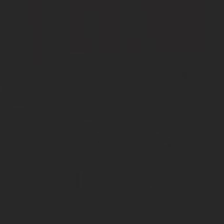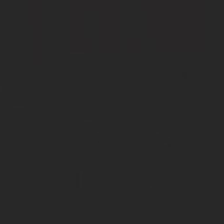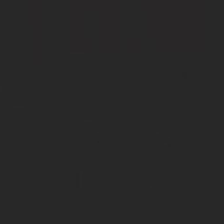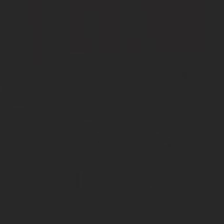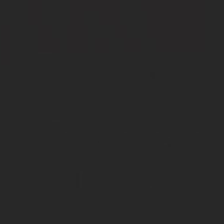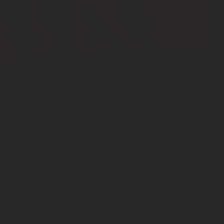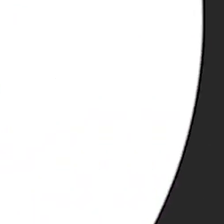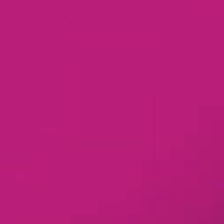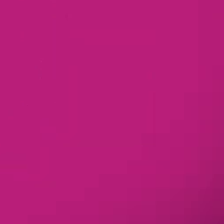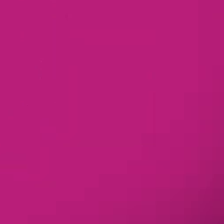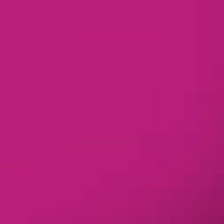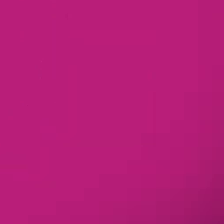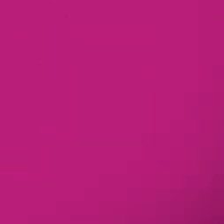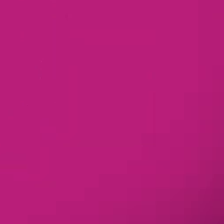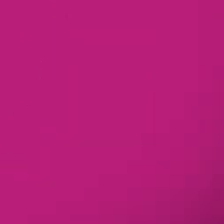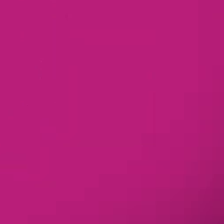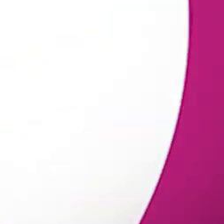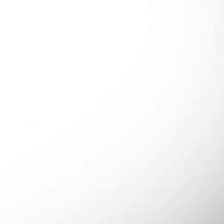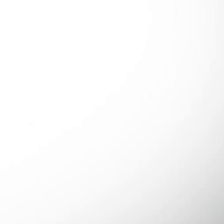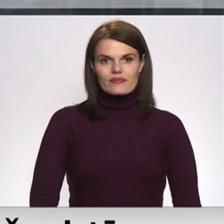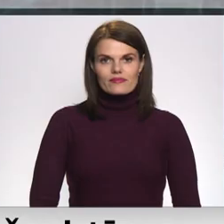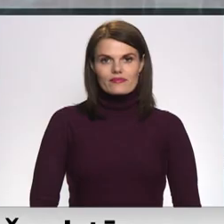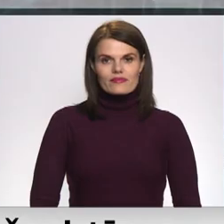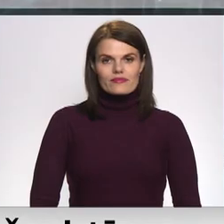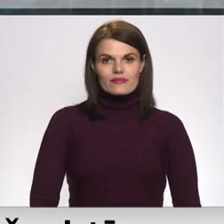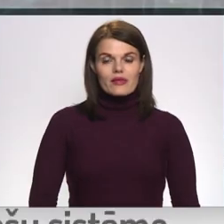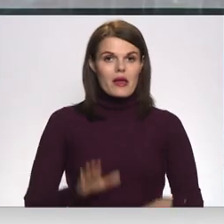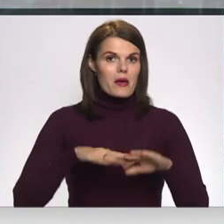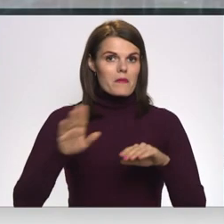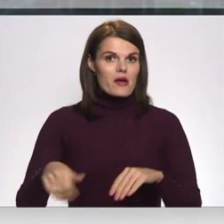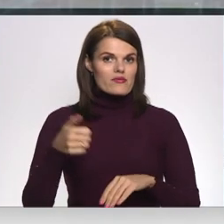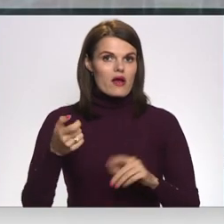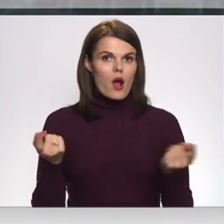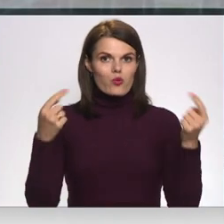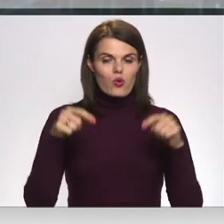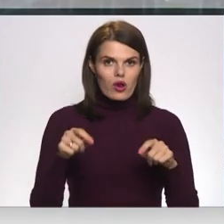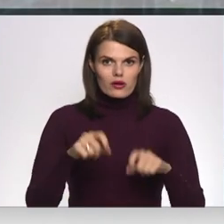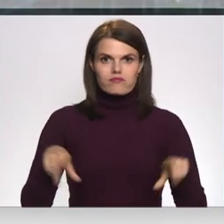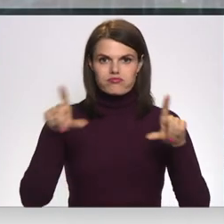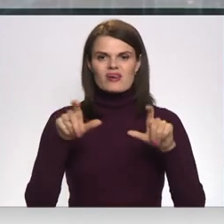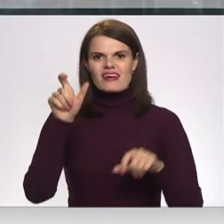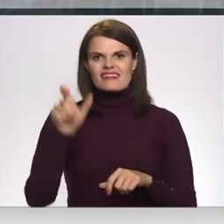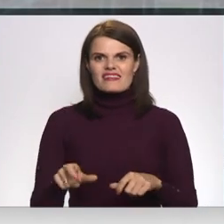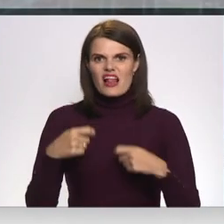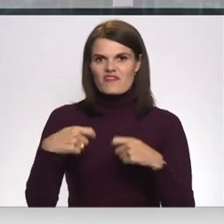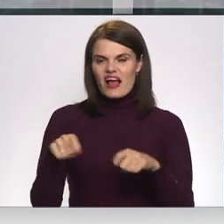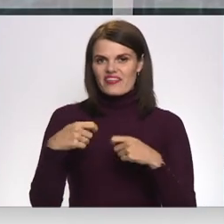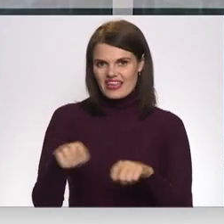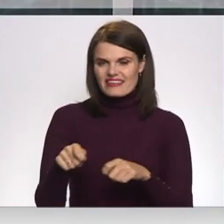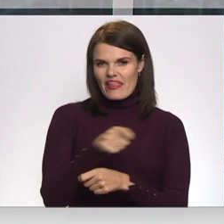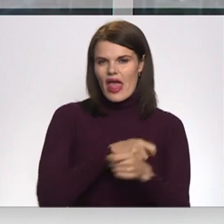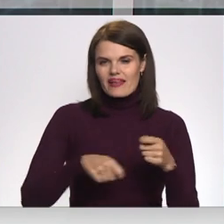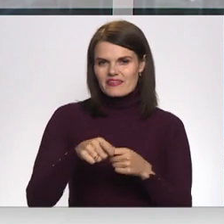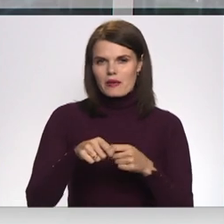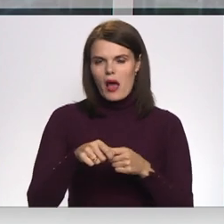Re, viss ēters ir te! Pēdējo gadu laikā pieaudzis cilvēktirdzniecības upuru skaits, kā